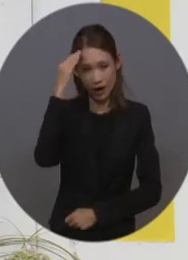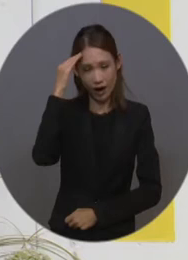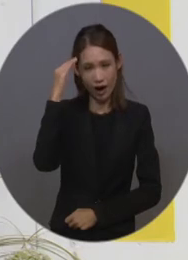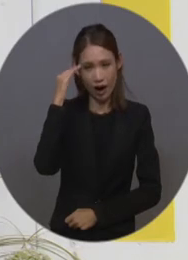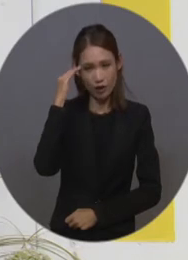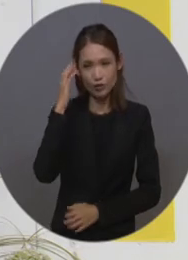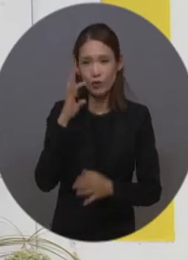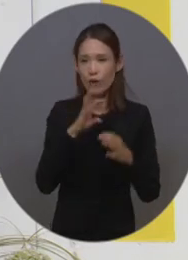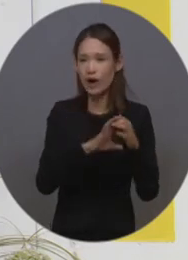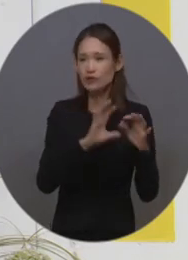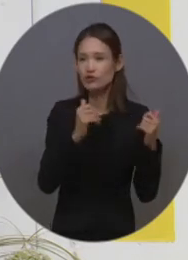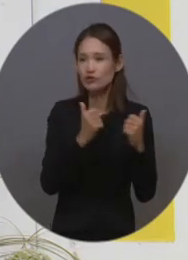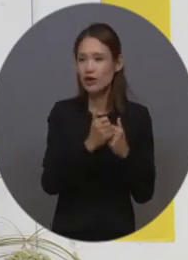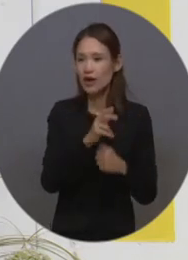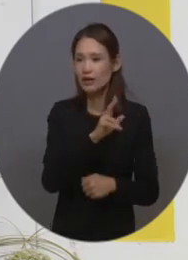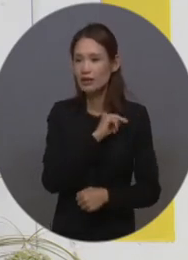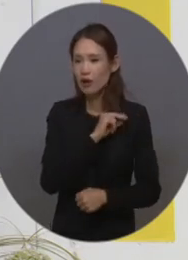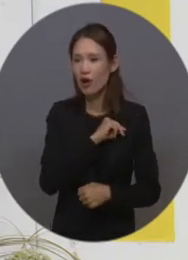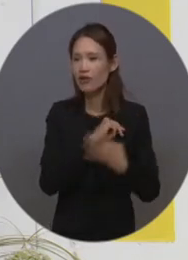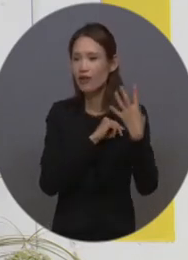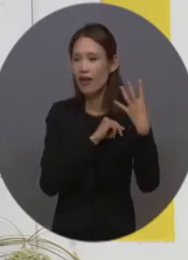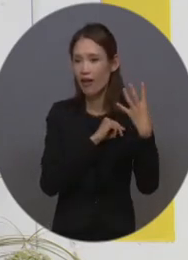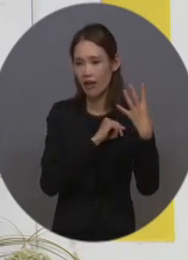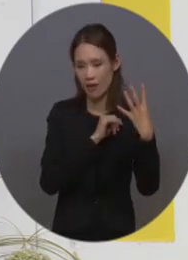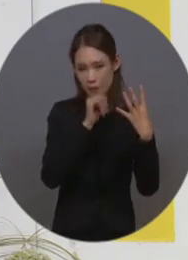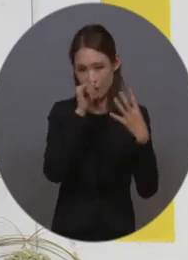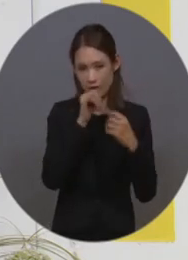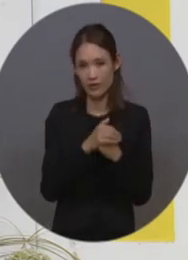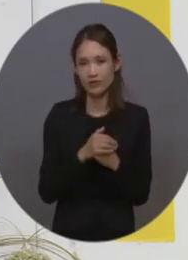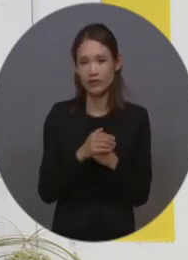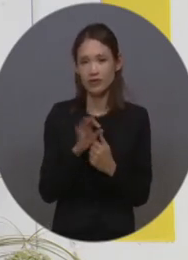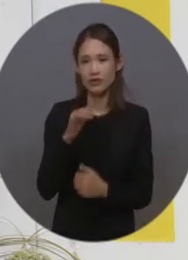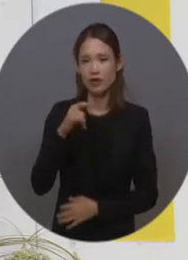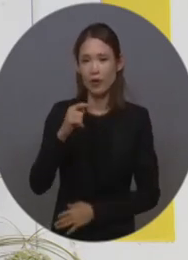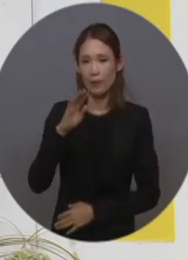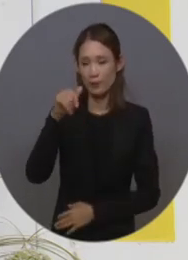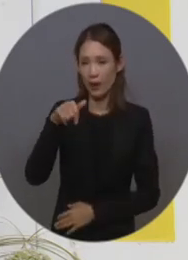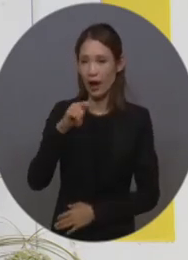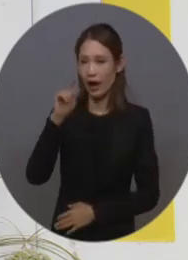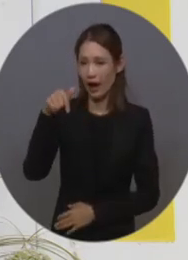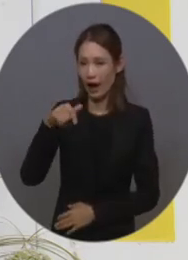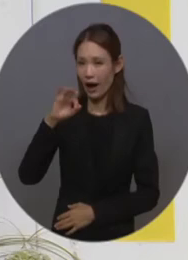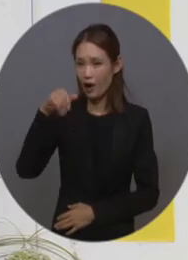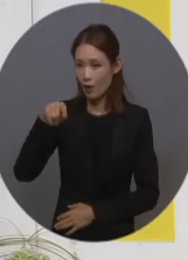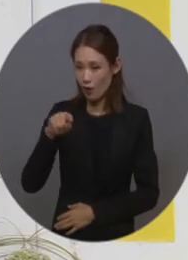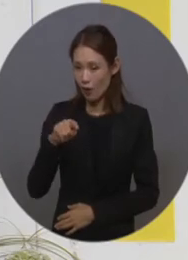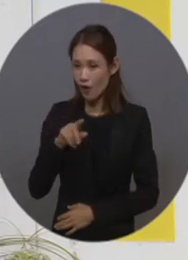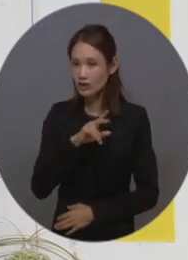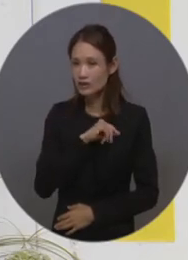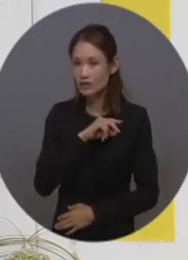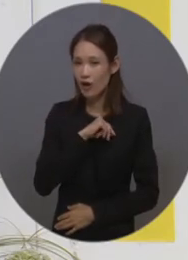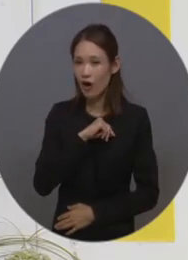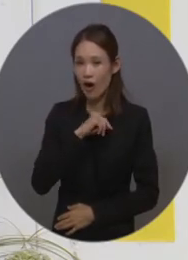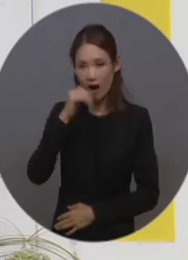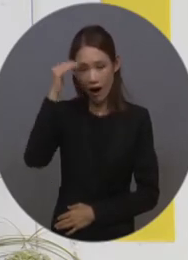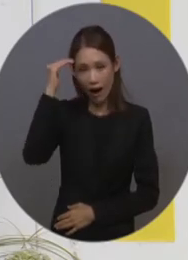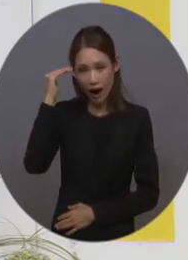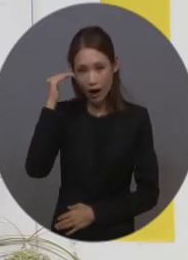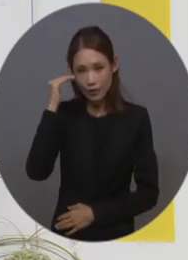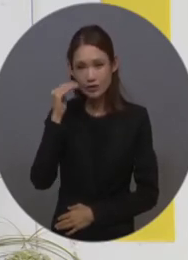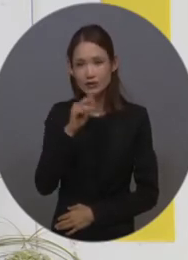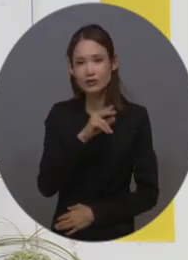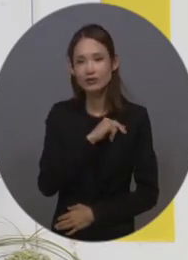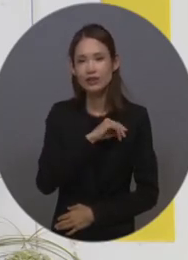4명이나 나왔습니다. 미국에. 미국에요. 연방 하원이요. 네. 네. 그 저기 한국계 의원들이 이제